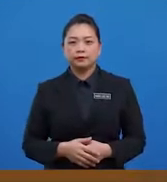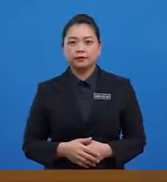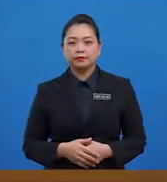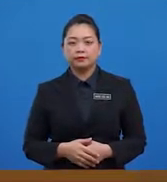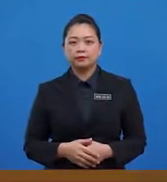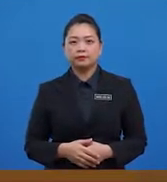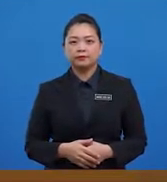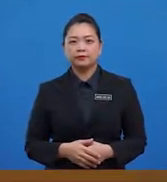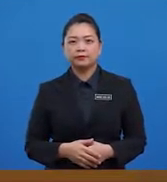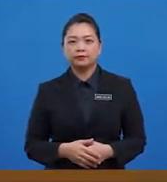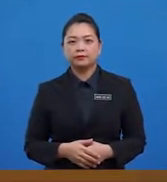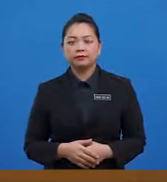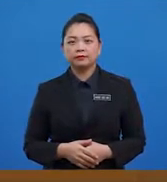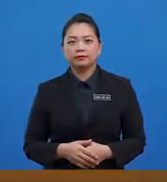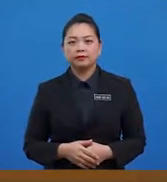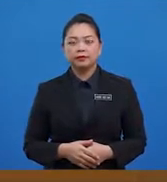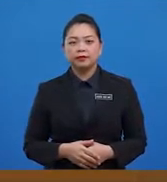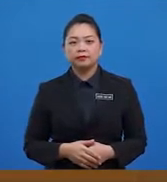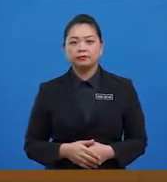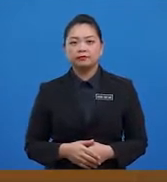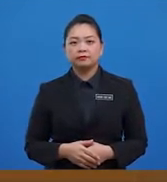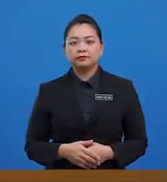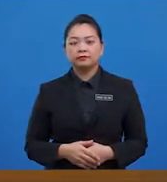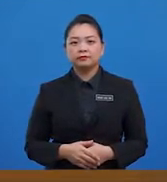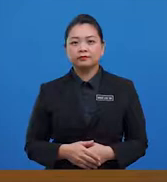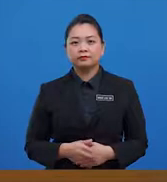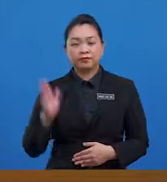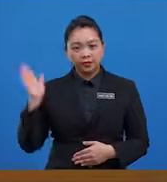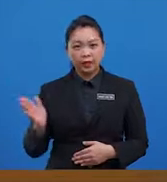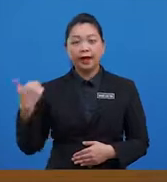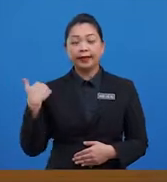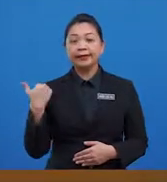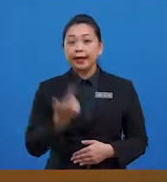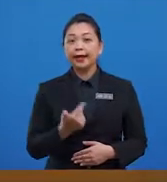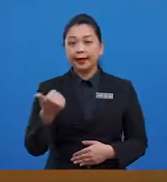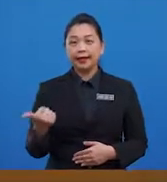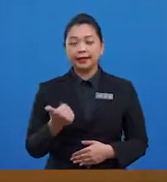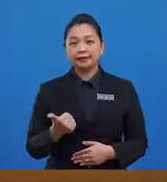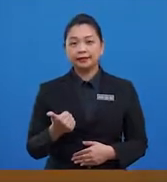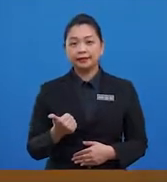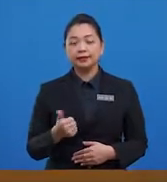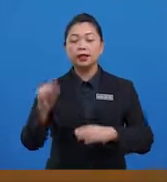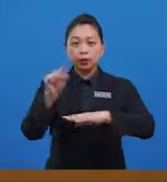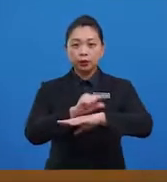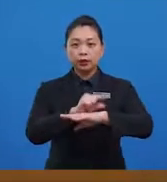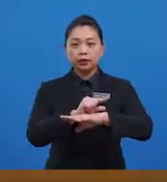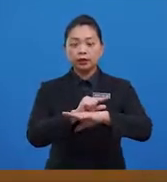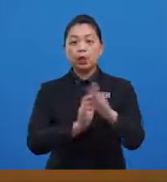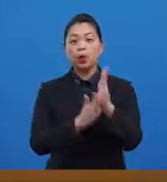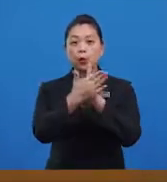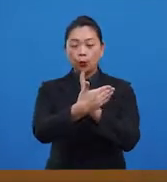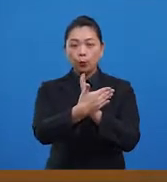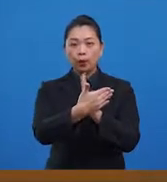Baik murid-murid, berikut ialah alat kebesaran diraja yang digunakan oleh Seri Paduka